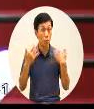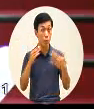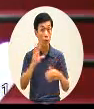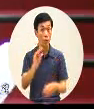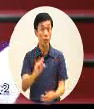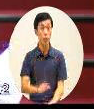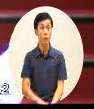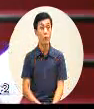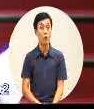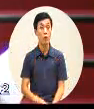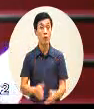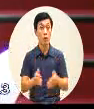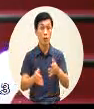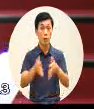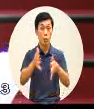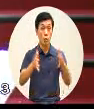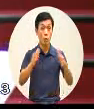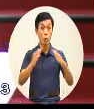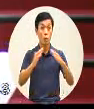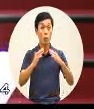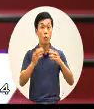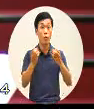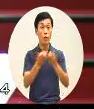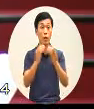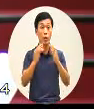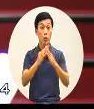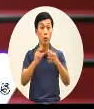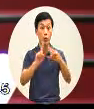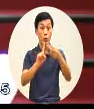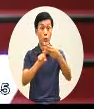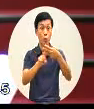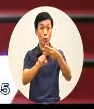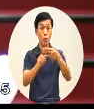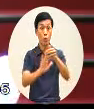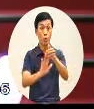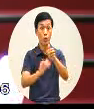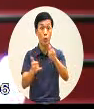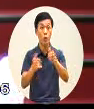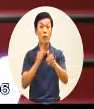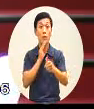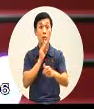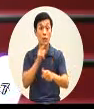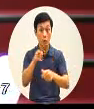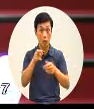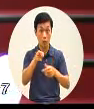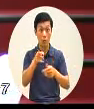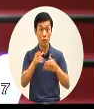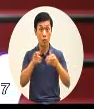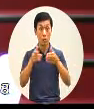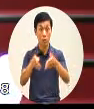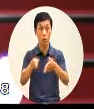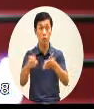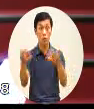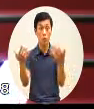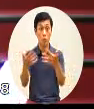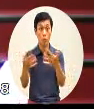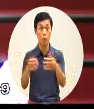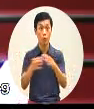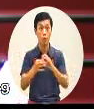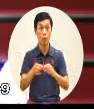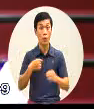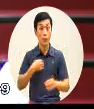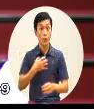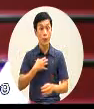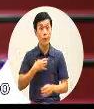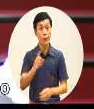花。你多一回诸位，是不是你会当来针对着这个部分啦、啊？因为我足